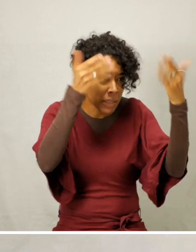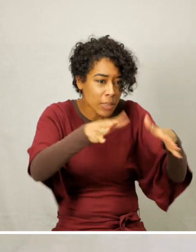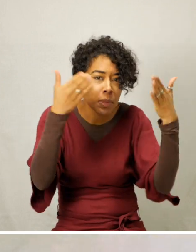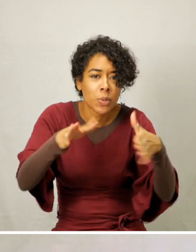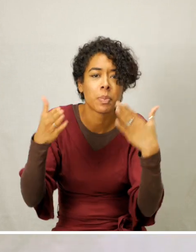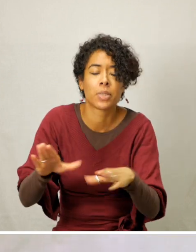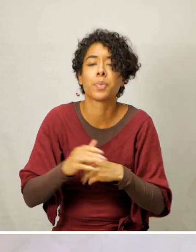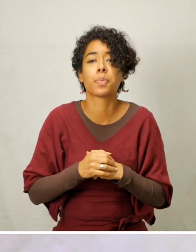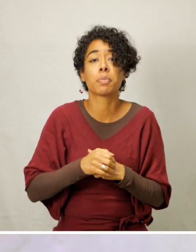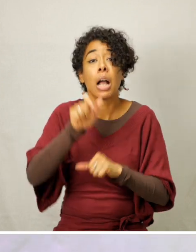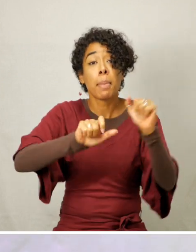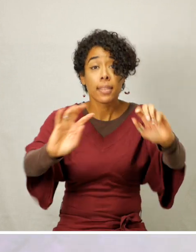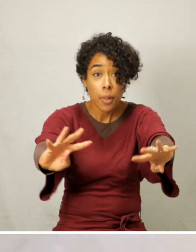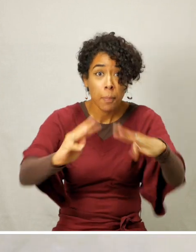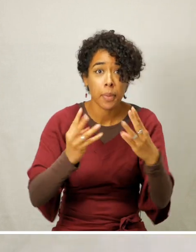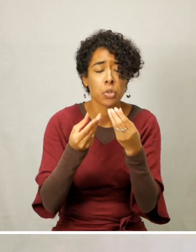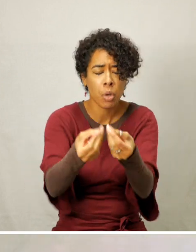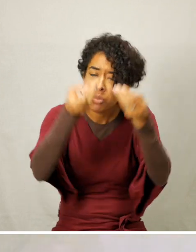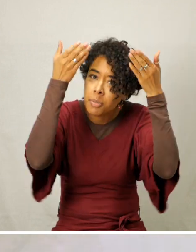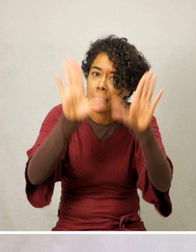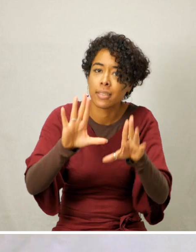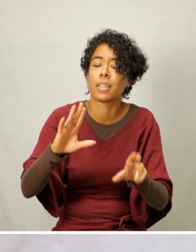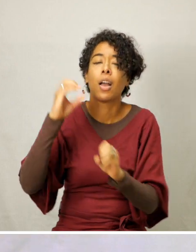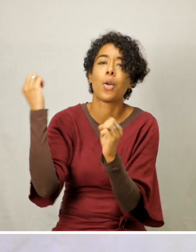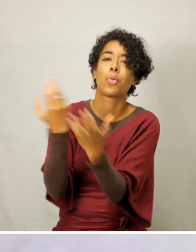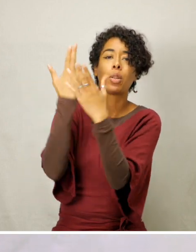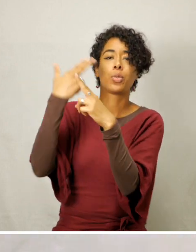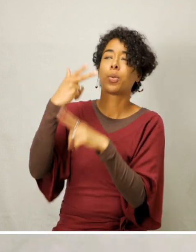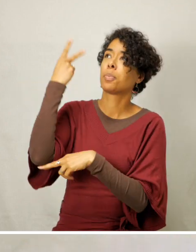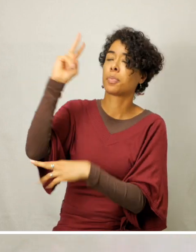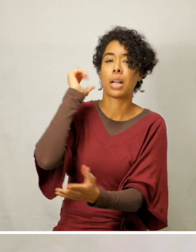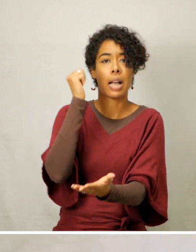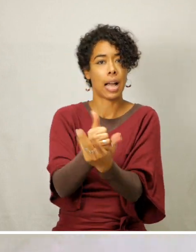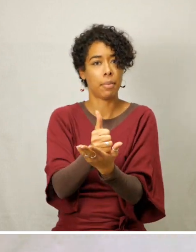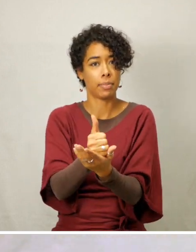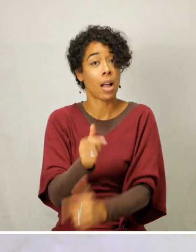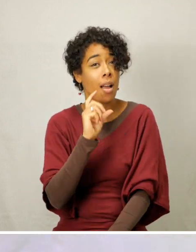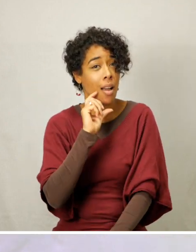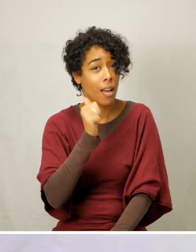écoutent aujourd'hui, pour la gloire de ton nom. Amen. Que Dieu vous bénisse. On se retrouve demain.